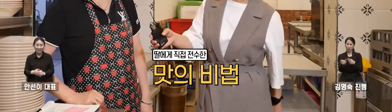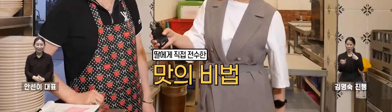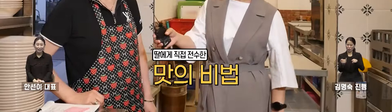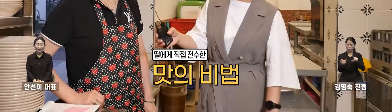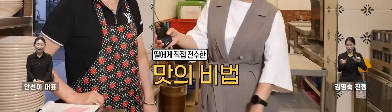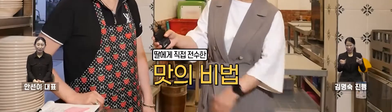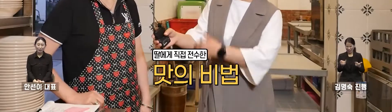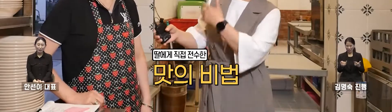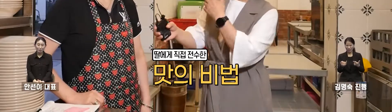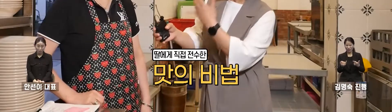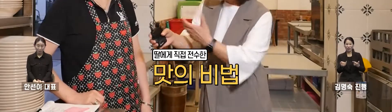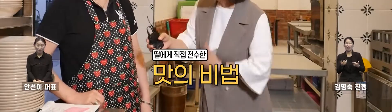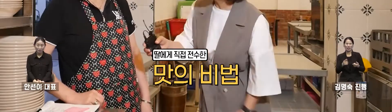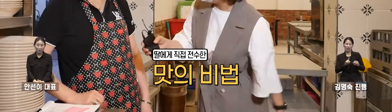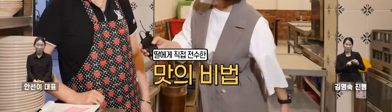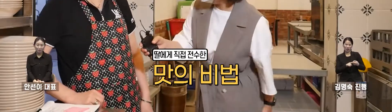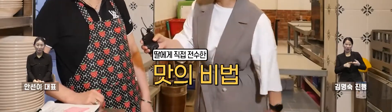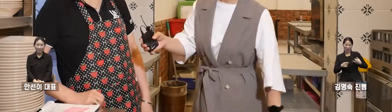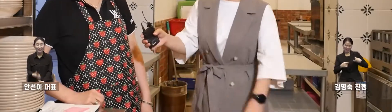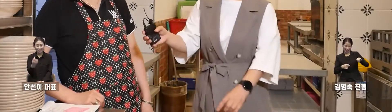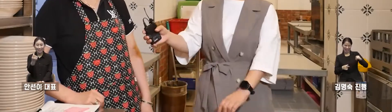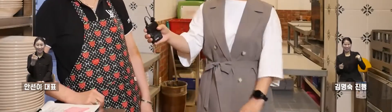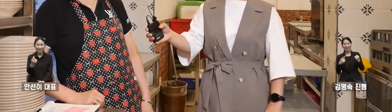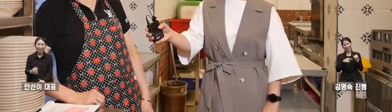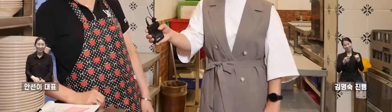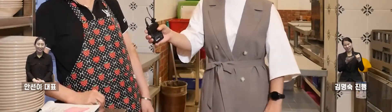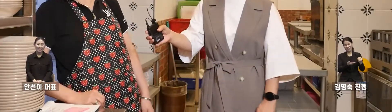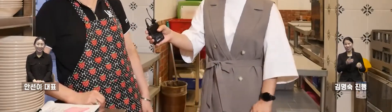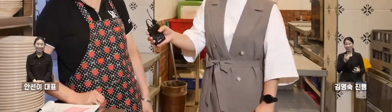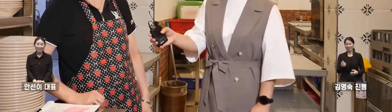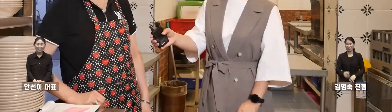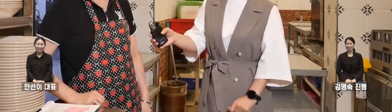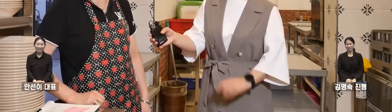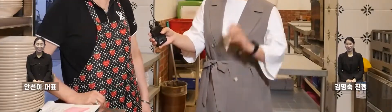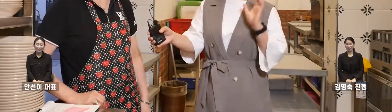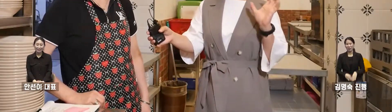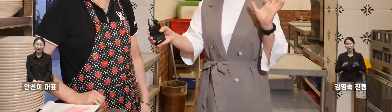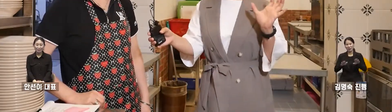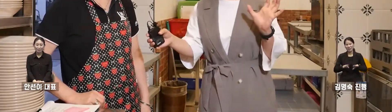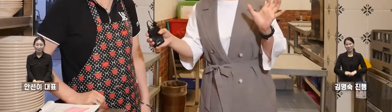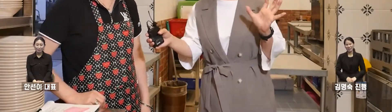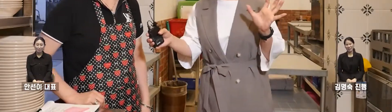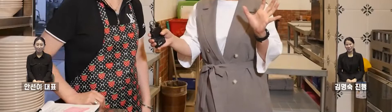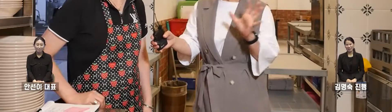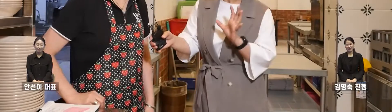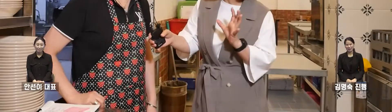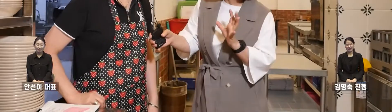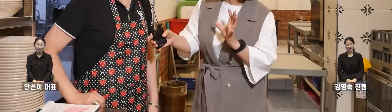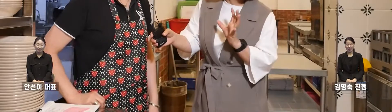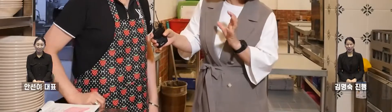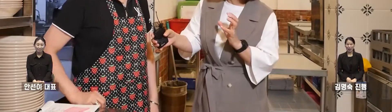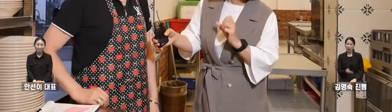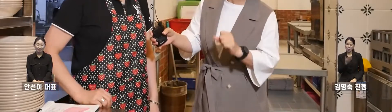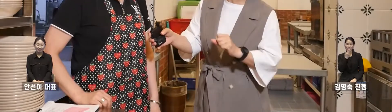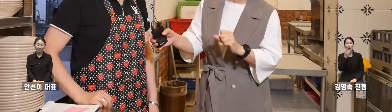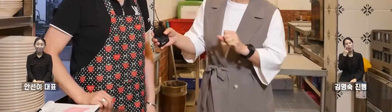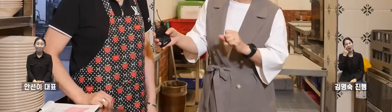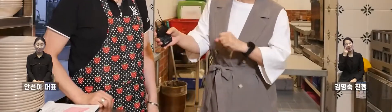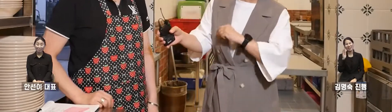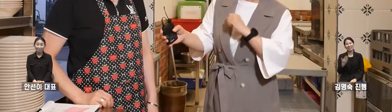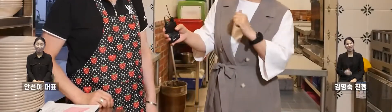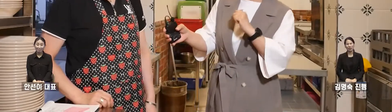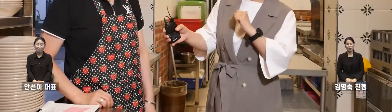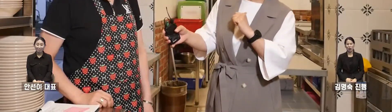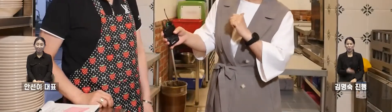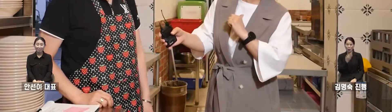안 가르쳐주는 거 따님한테. 네. 그렇게 됐네요. 네, 그럼 이제 오늘 네, 저희가 네. 좀 맛을 좀 봐야